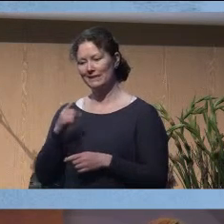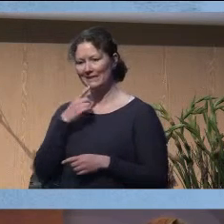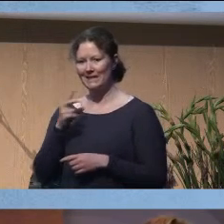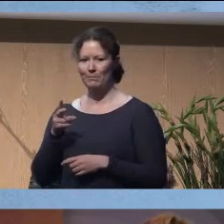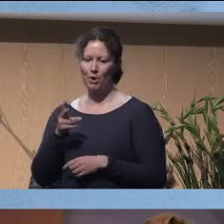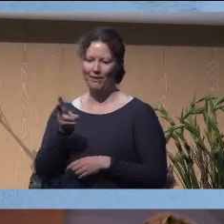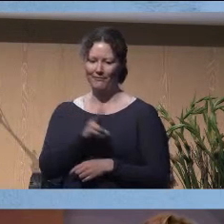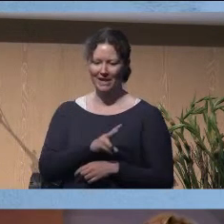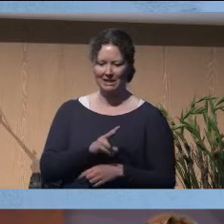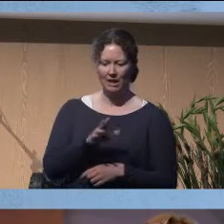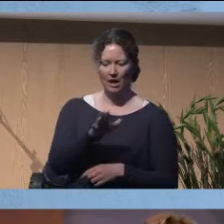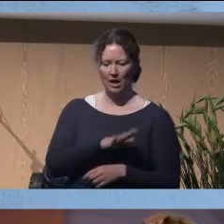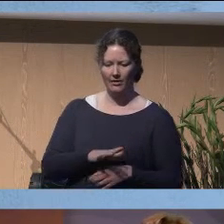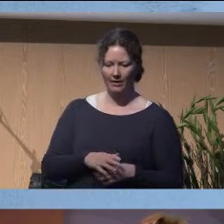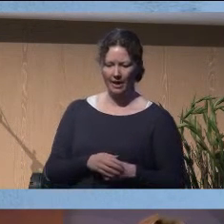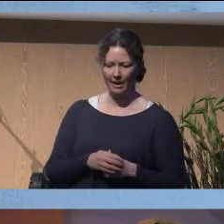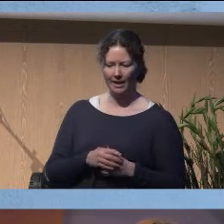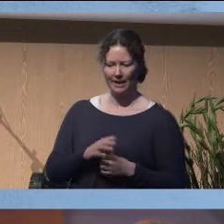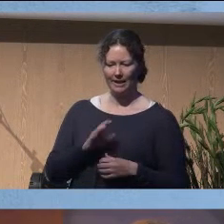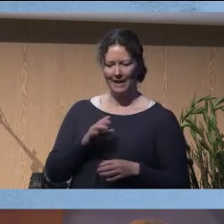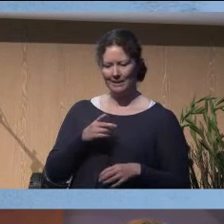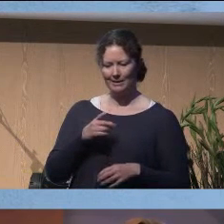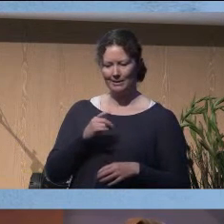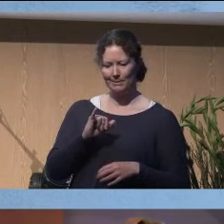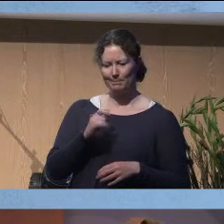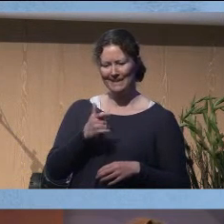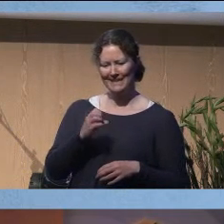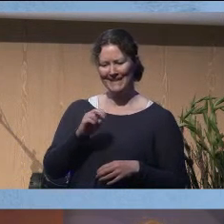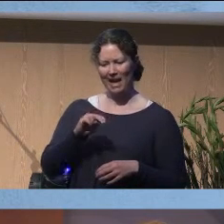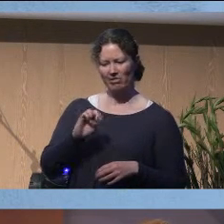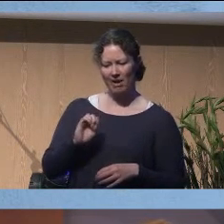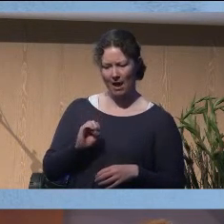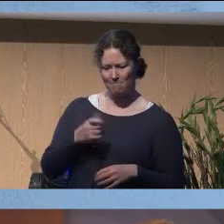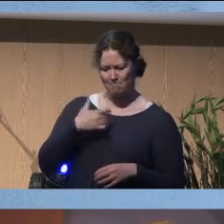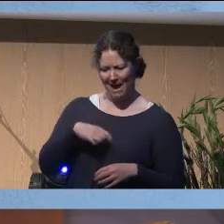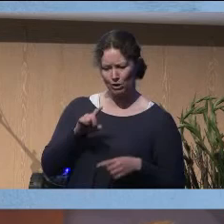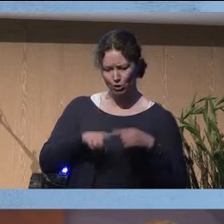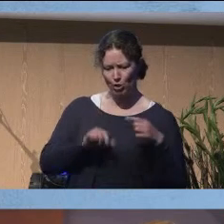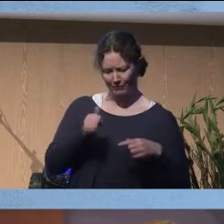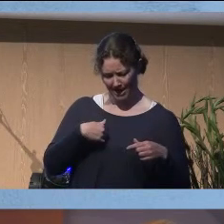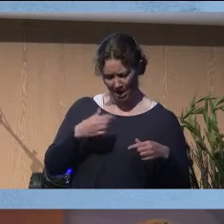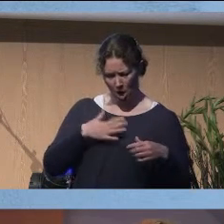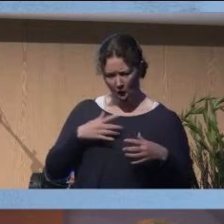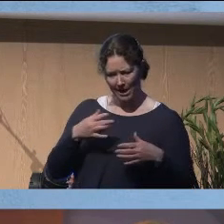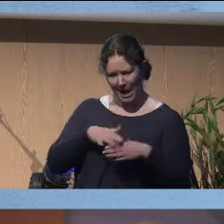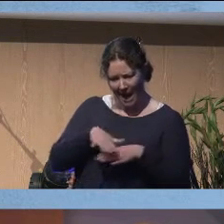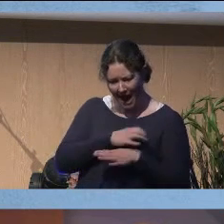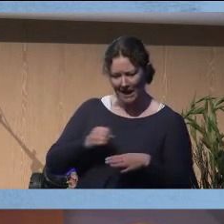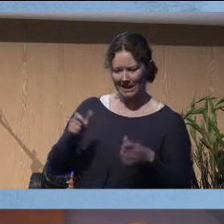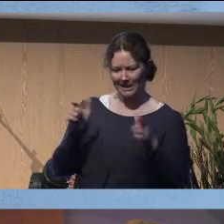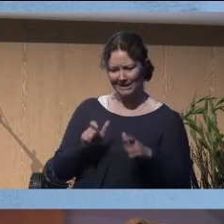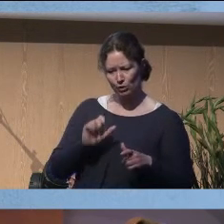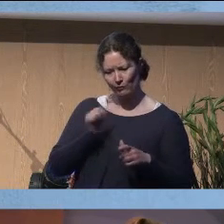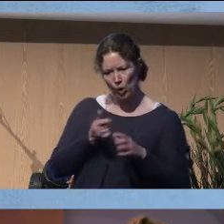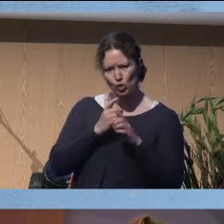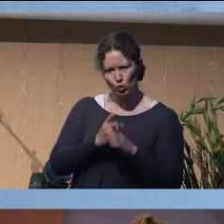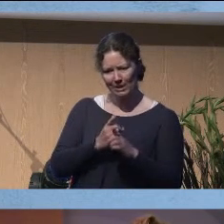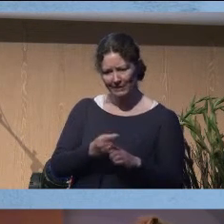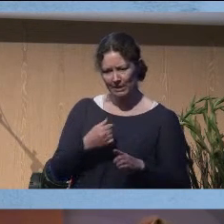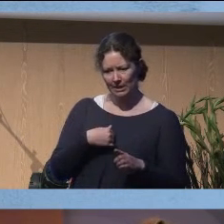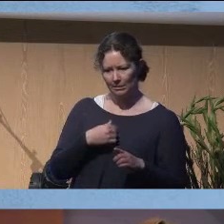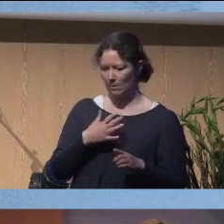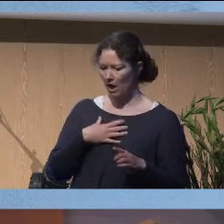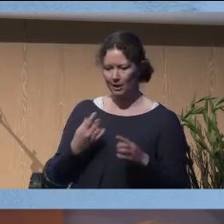Vestlandet, pigede meg det går galt for. Jeg har jo hele risikoen for konsekvensen, og jeg har ikke